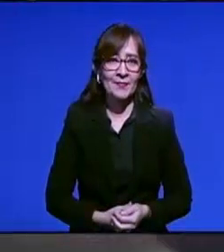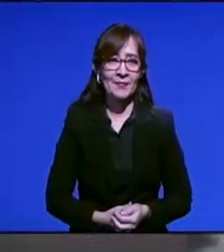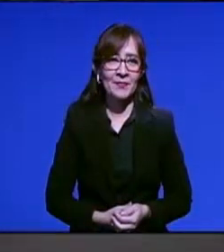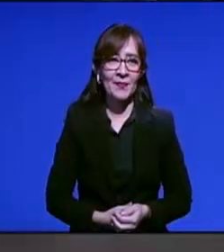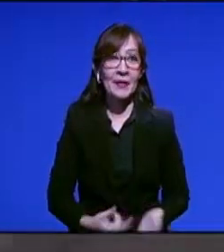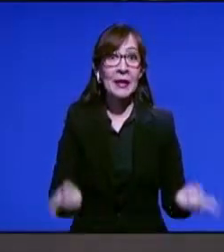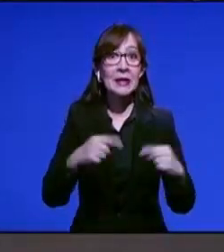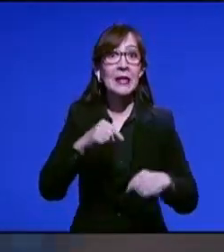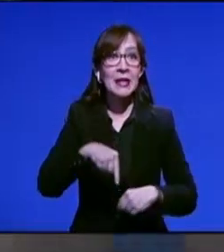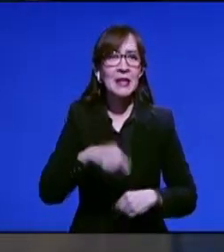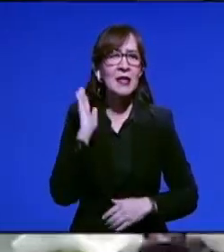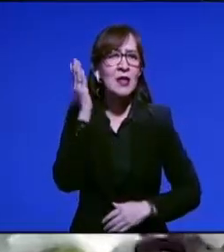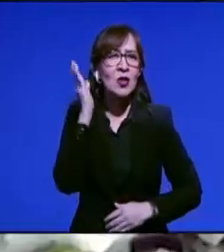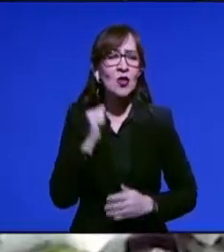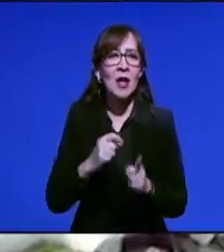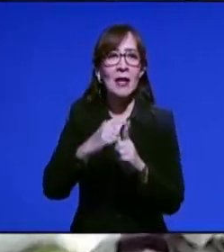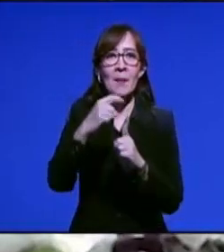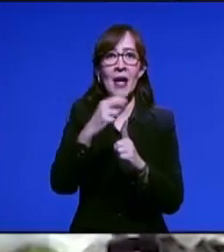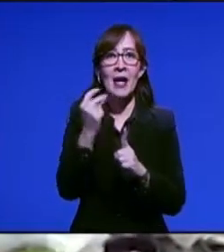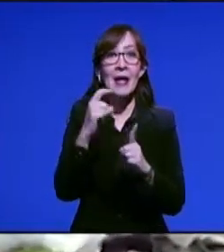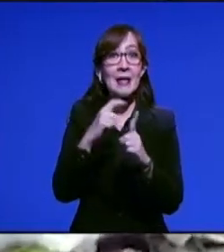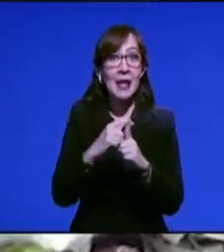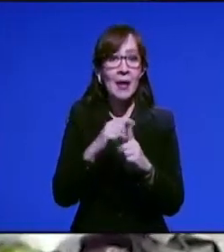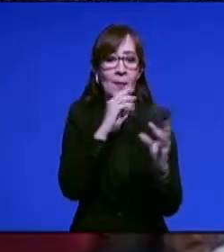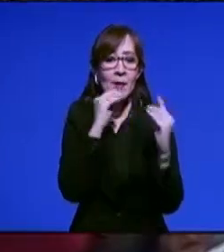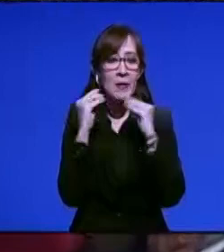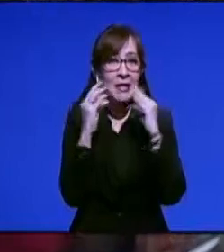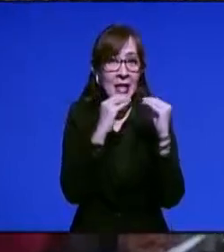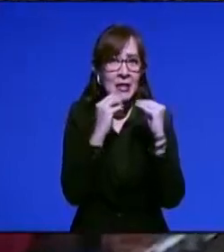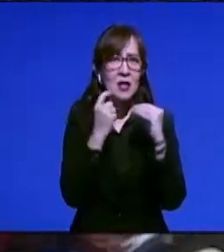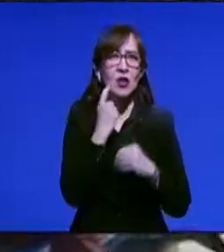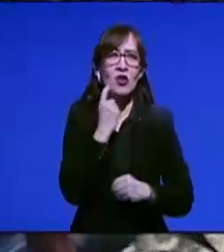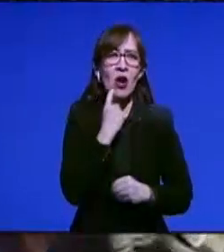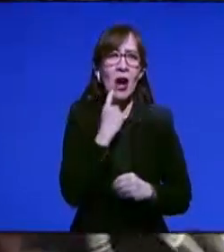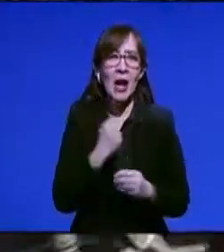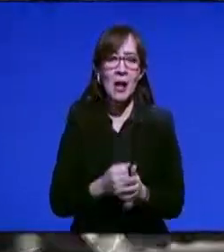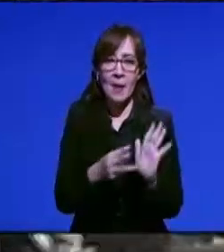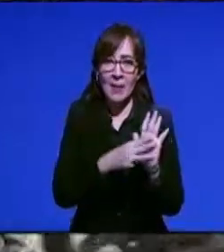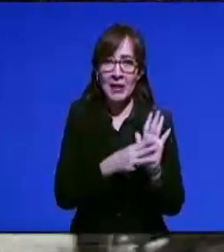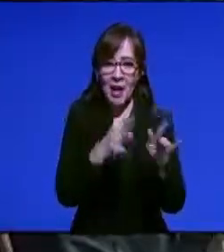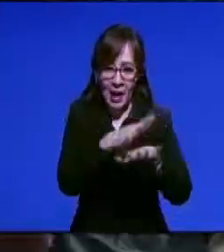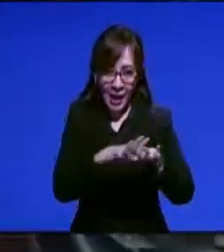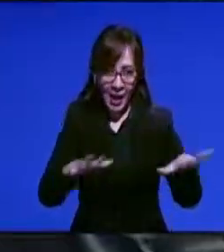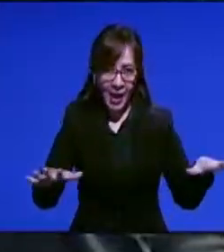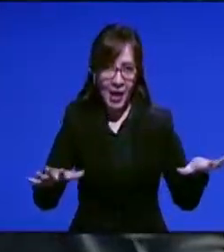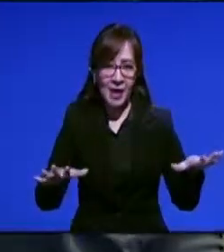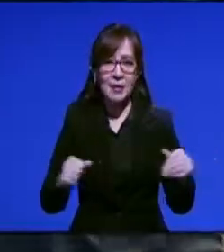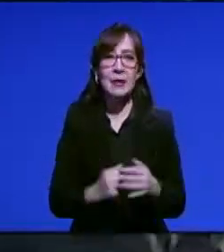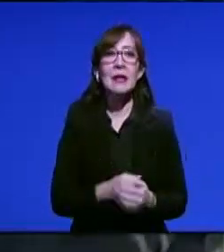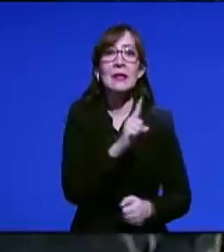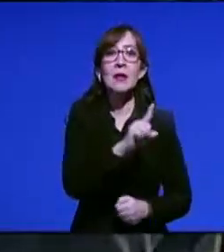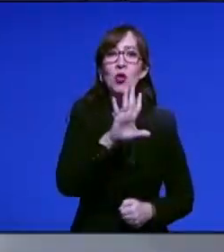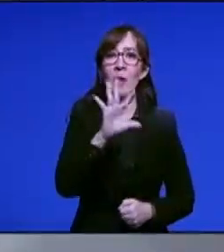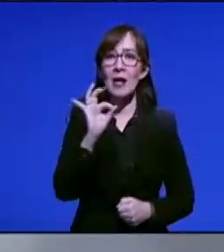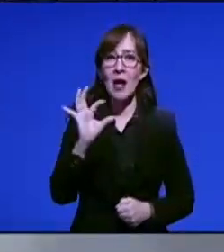Peristiwa ini terjadi setelah DPRD Kabupaten Bekasi melakukan mediasi terkait sengketa lahan seluas 1.200 meter persegi yang diklaim